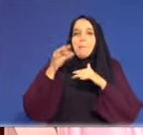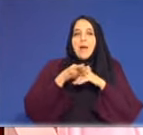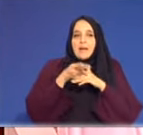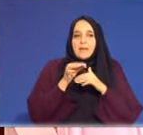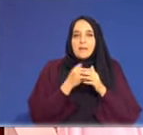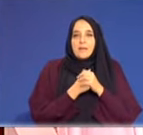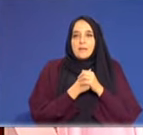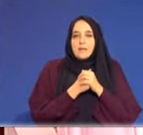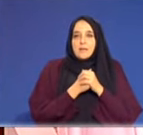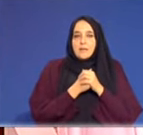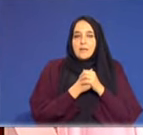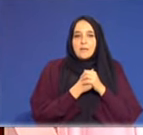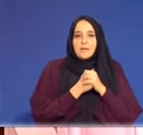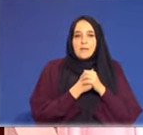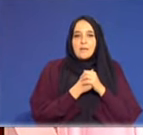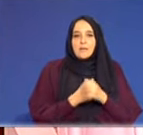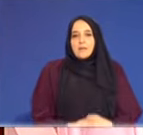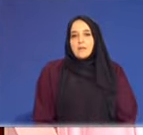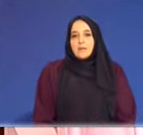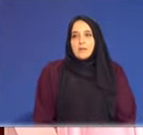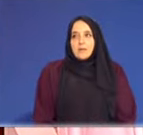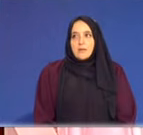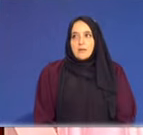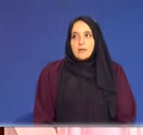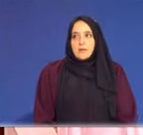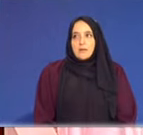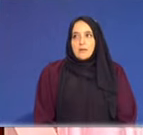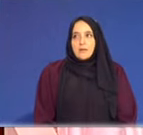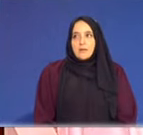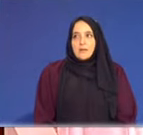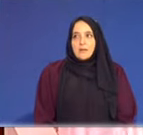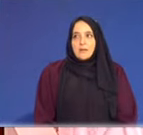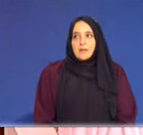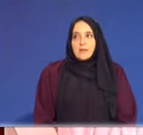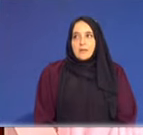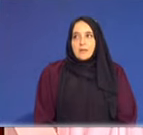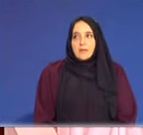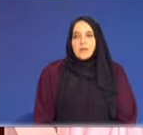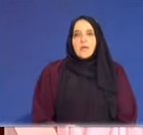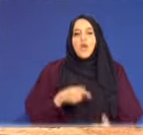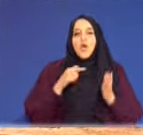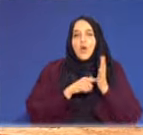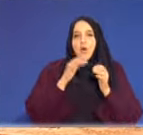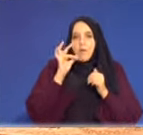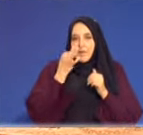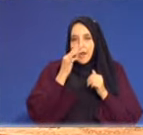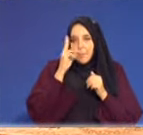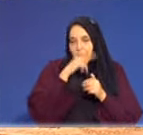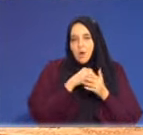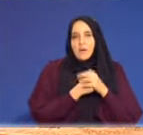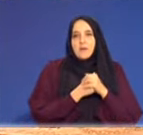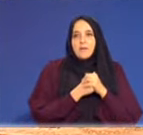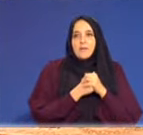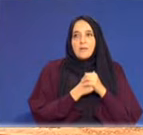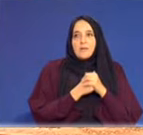على عصمته. بس عاود تزوج. بحالي ليهم ليهم المهم كي مات خوك كانت على عصمته. كانت في العصمة